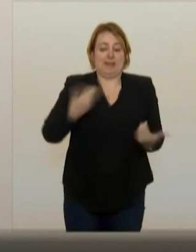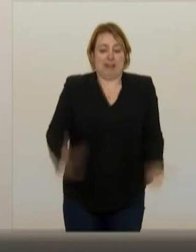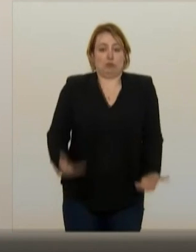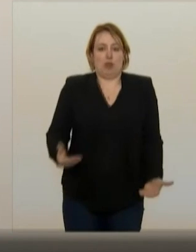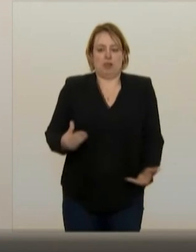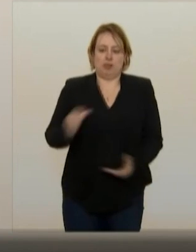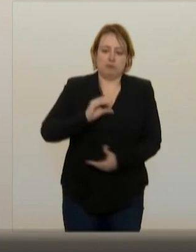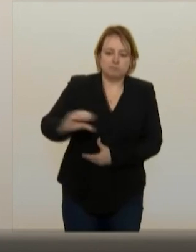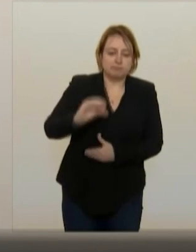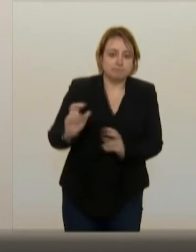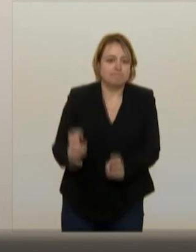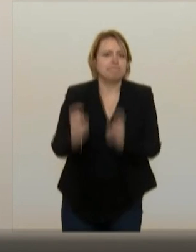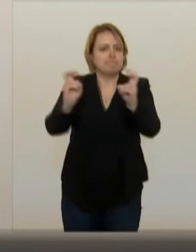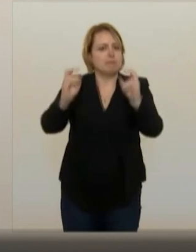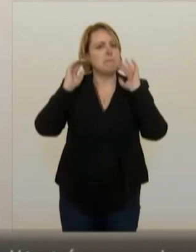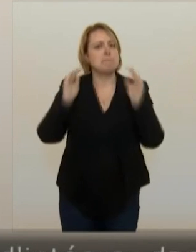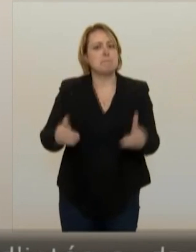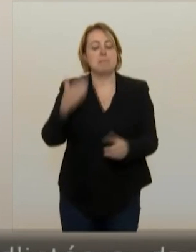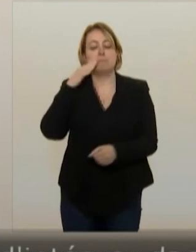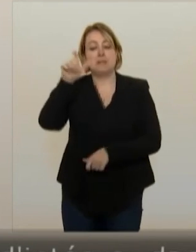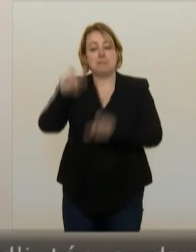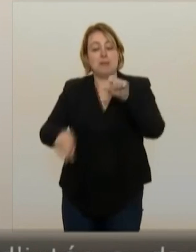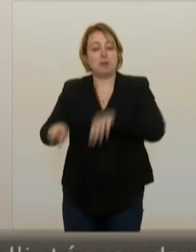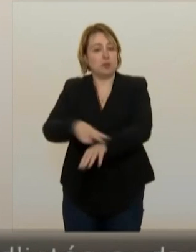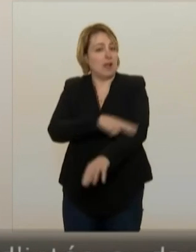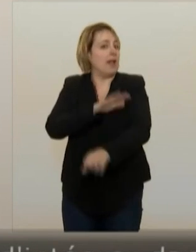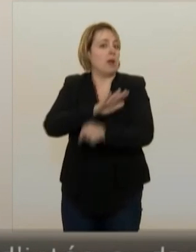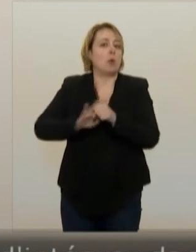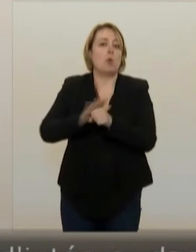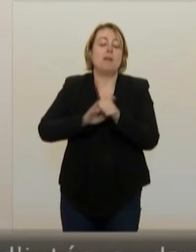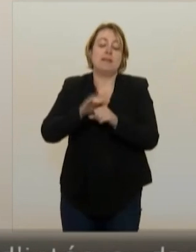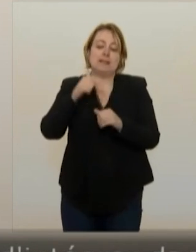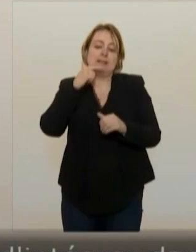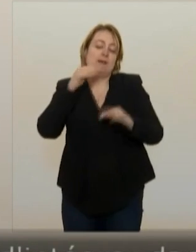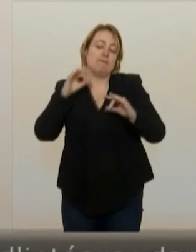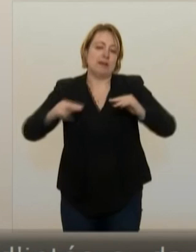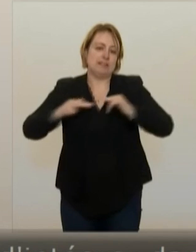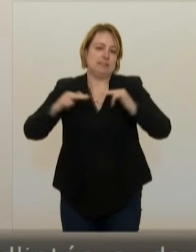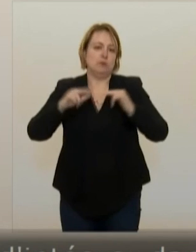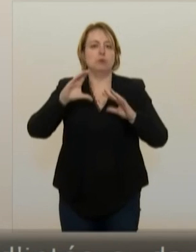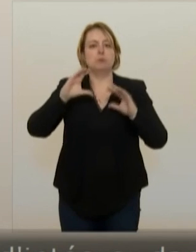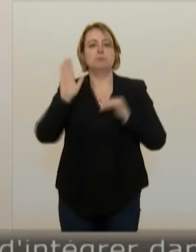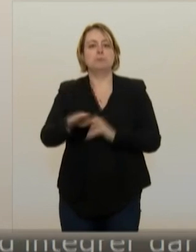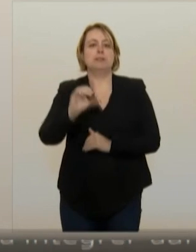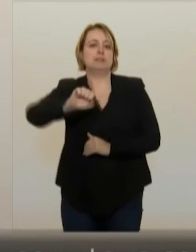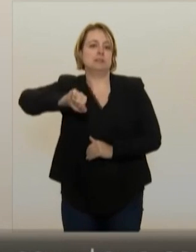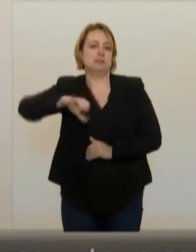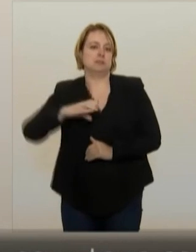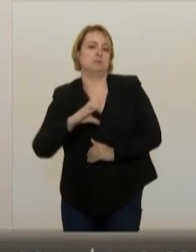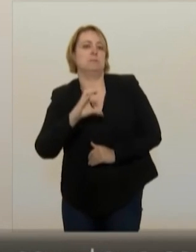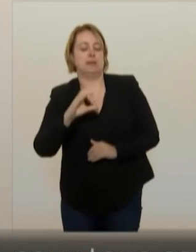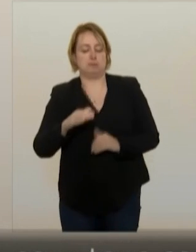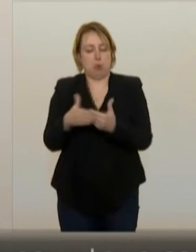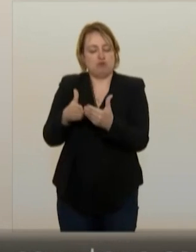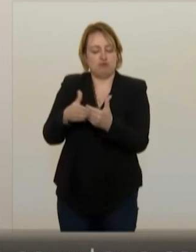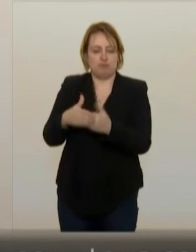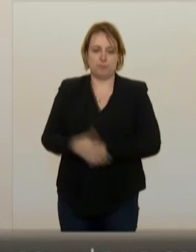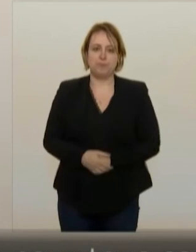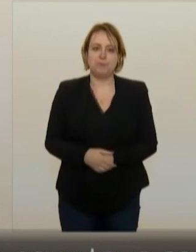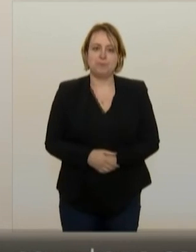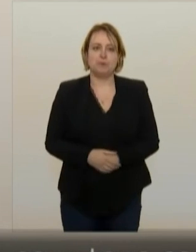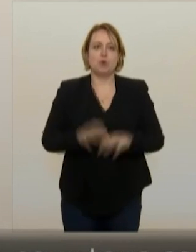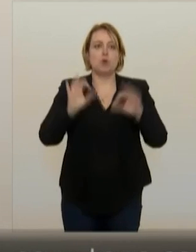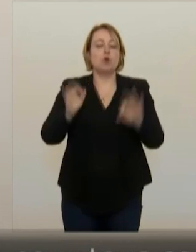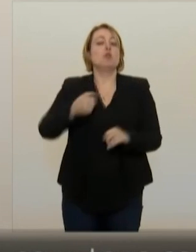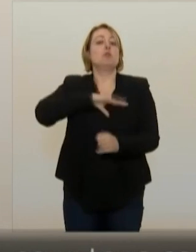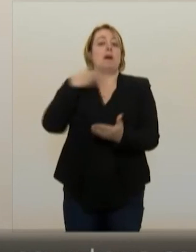pour tous ceux qui ont une carrière complète au niveau du SMIC grâce à cette mesure près de 2